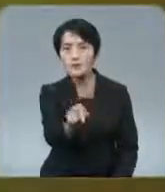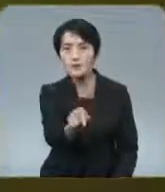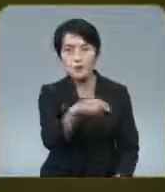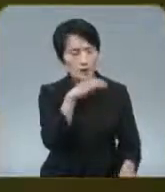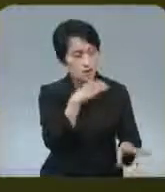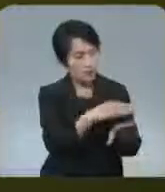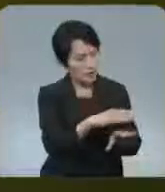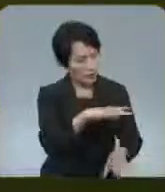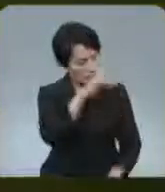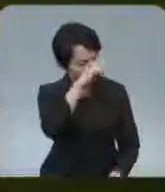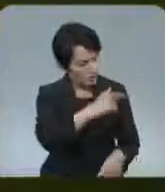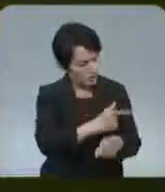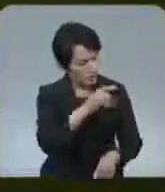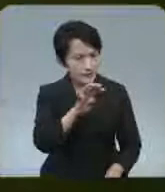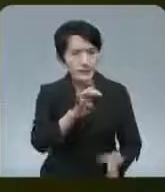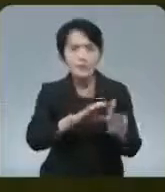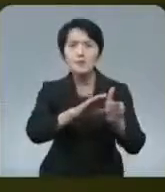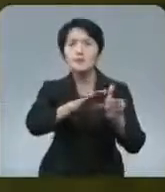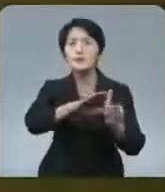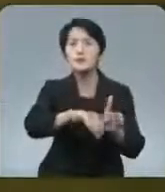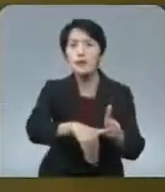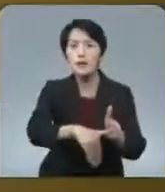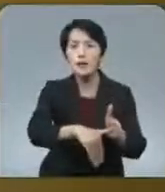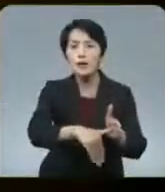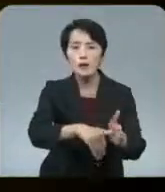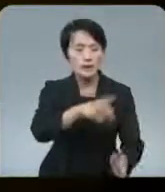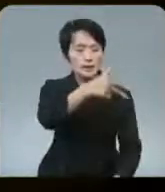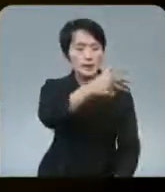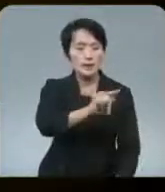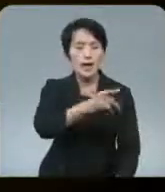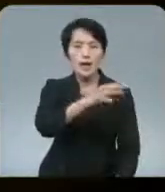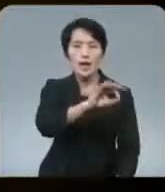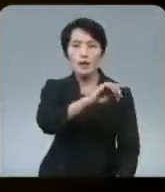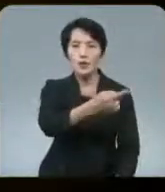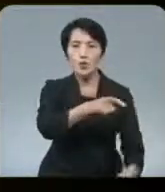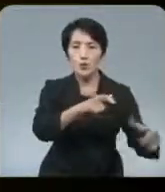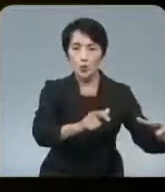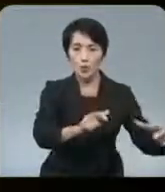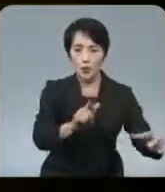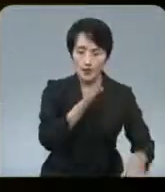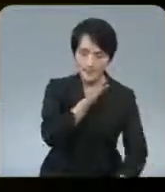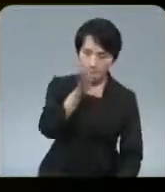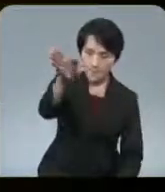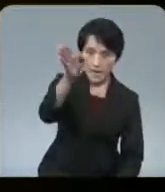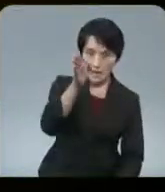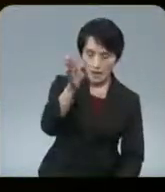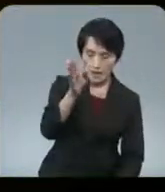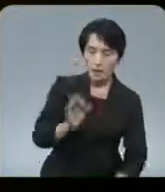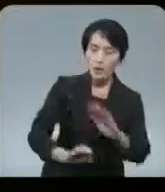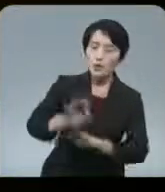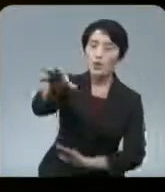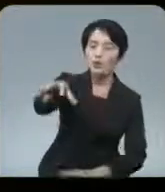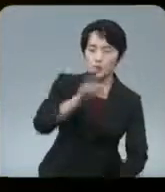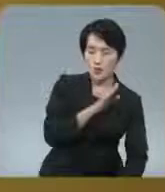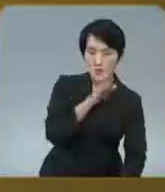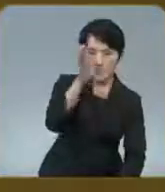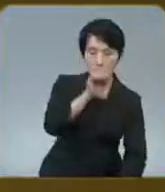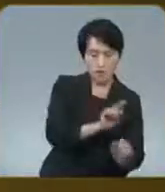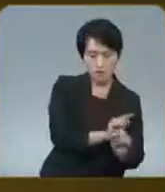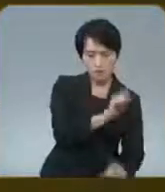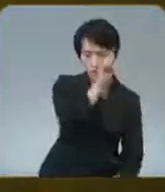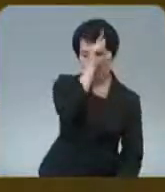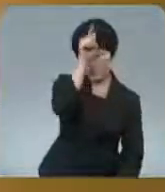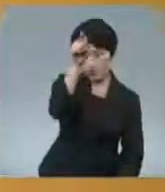た政府はこれを受けて国家安全保障会議nsc 常任委員会の緊急会合を